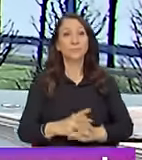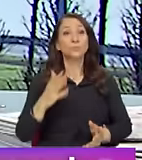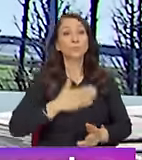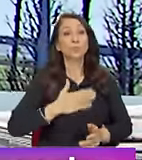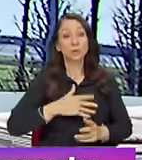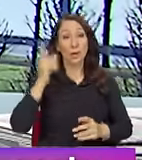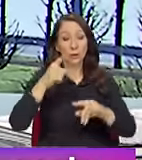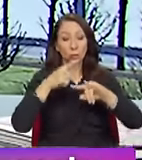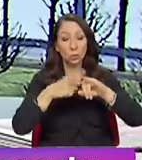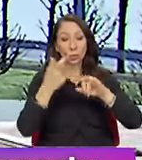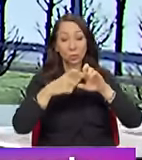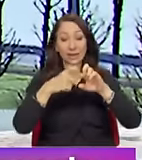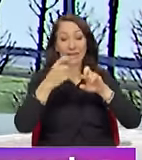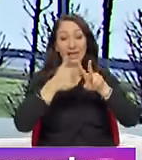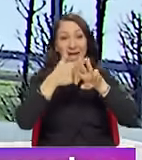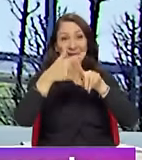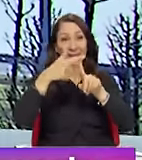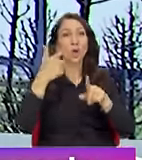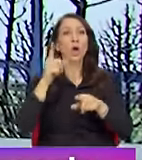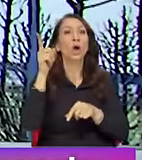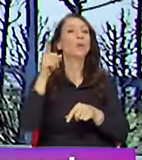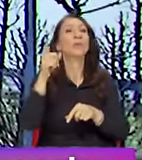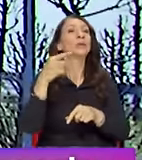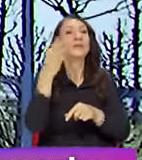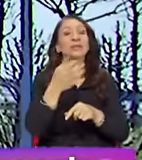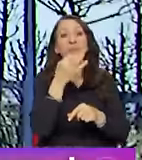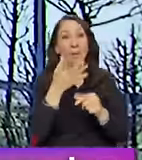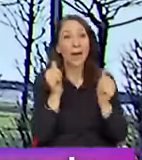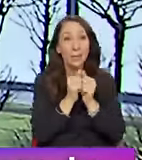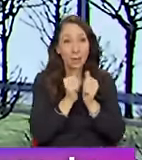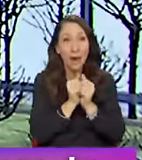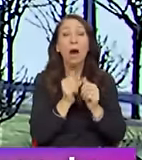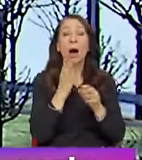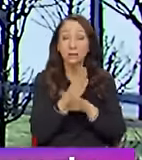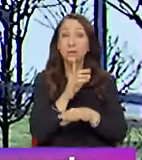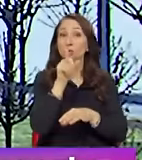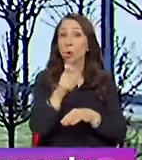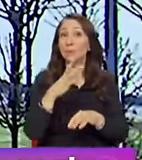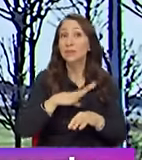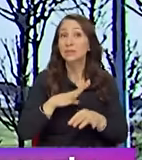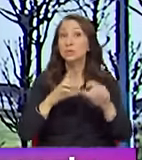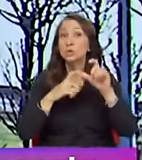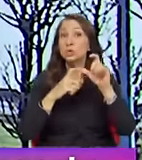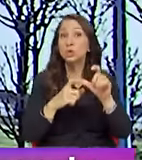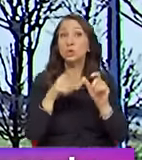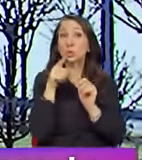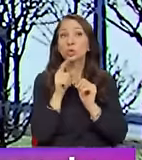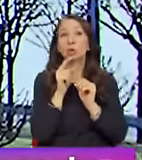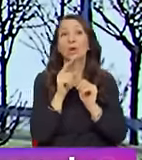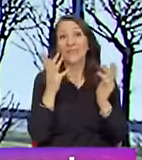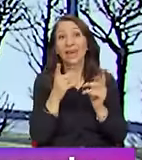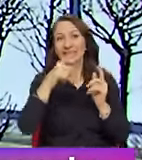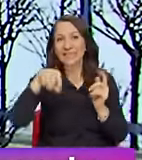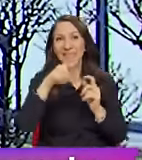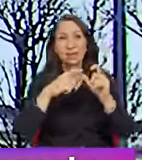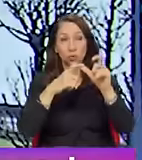Bursa Hürriyet Köyü'ne gideceğiz ve burada vereceğimiz haberle birlikte aslında sormak istediğim soru şu ve